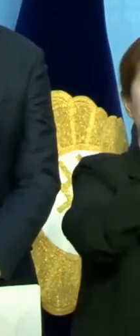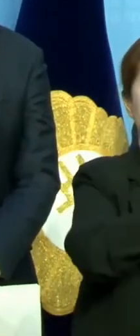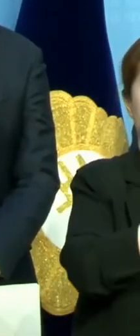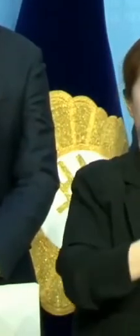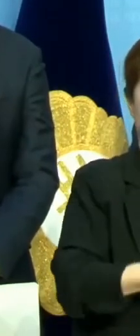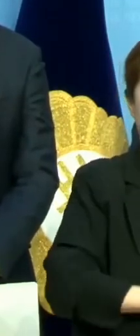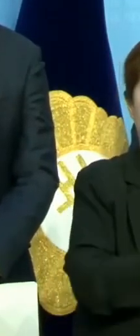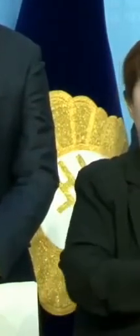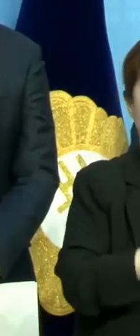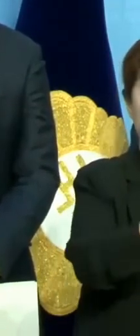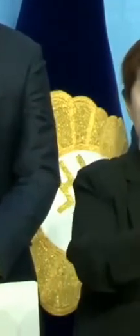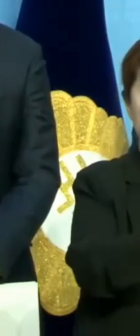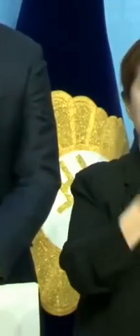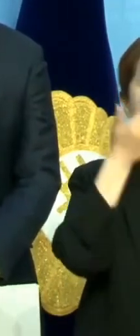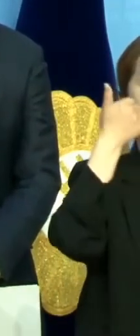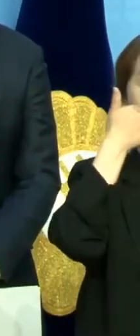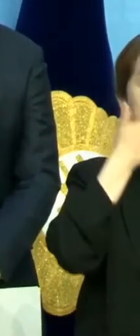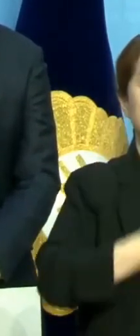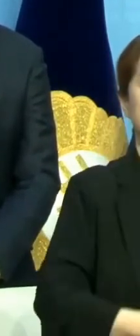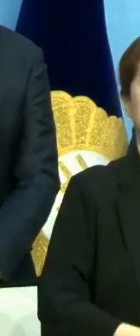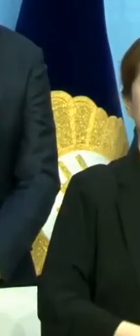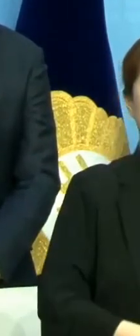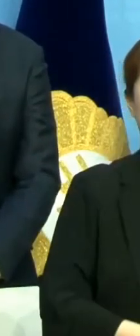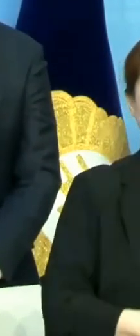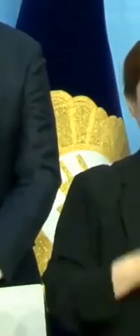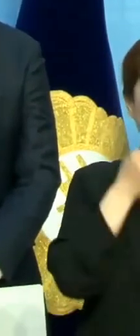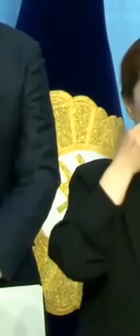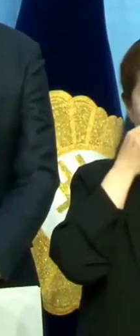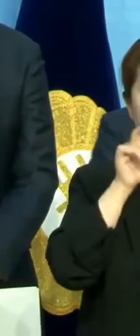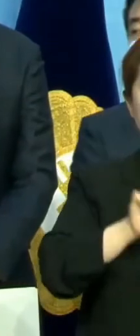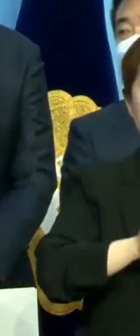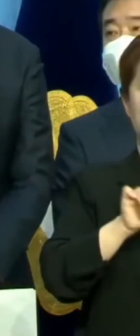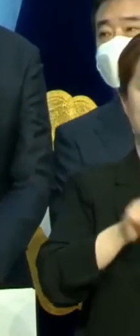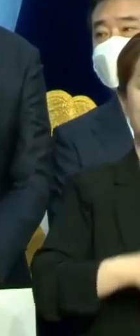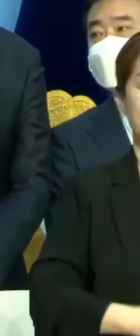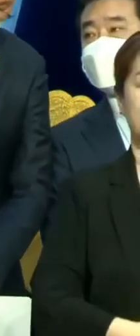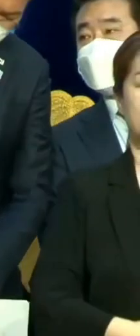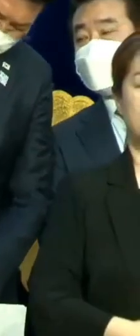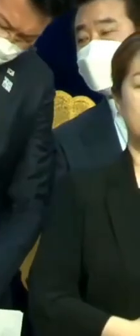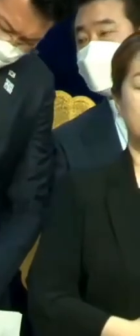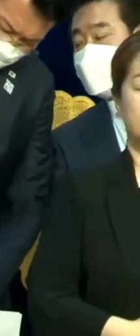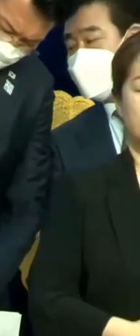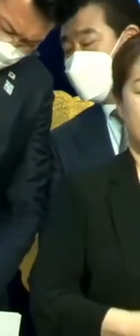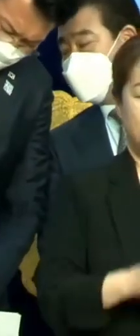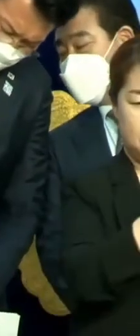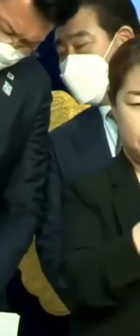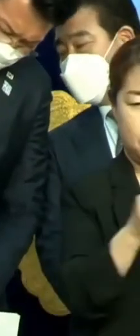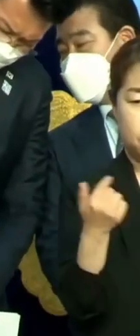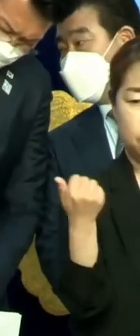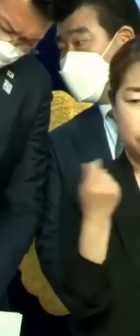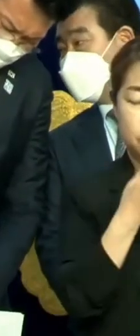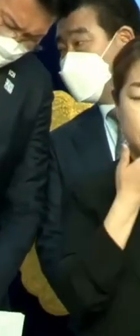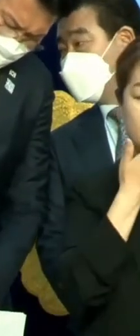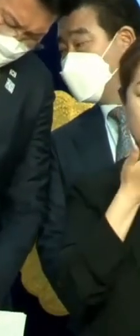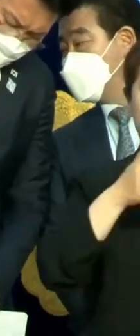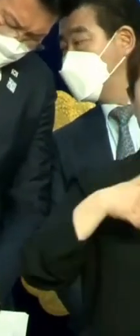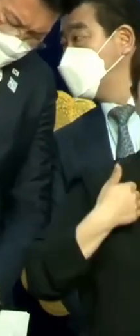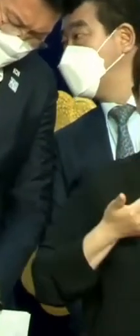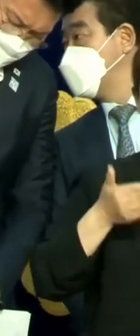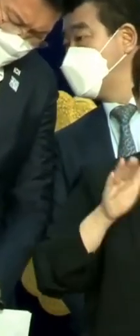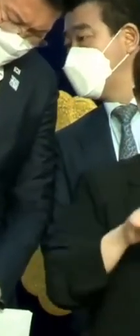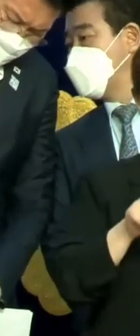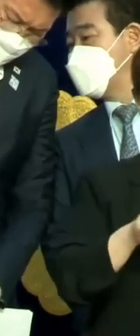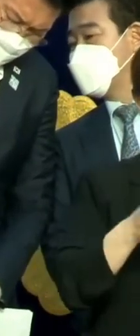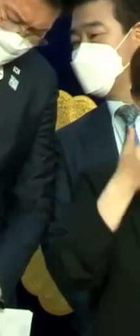배구하라고 권유하겠습니까? 못합니다. 이거는 물론 일부 중에 하나이겠지만